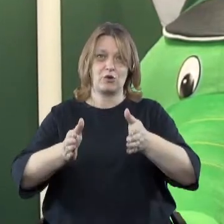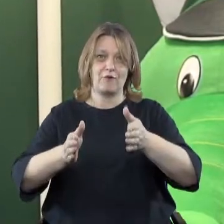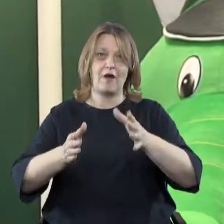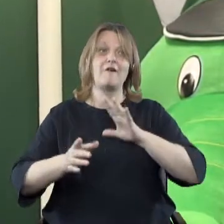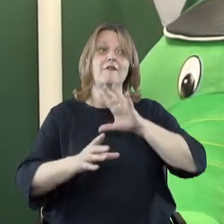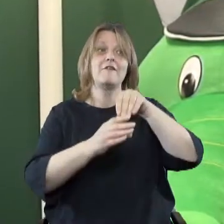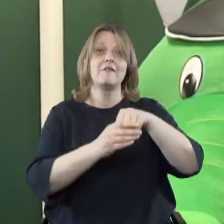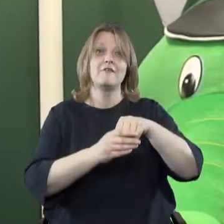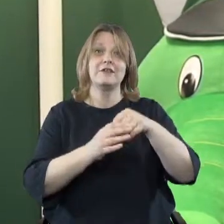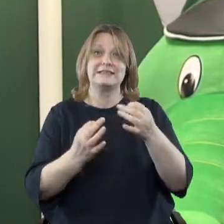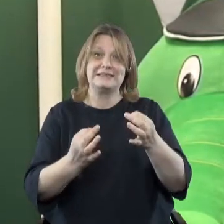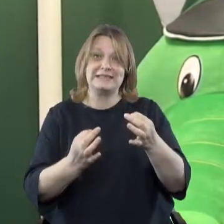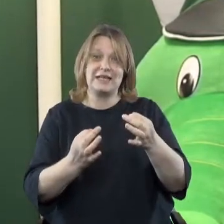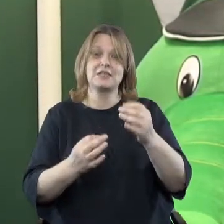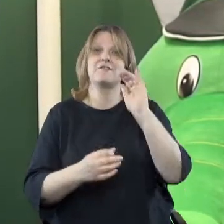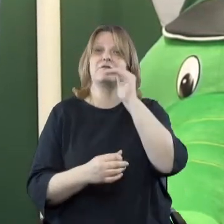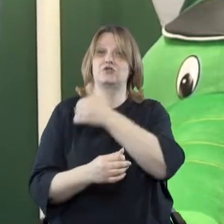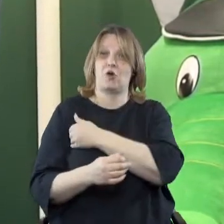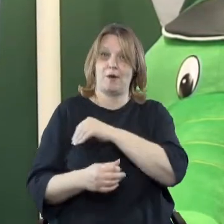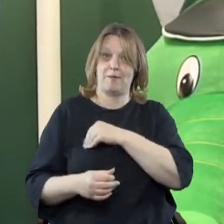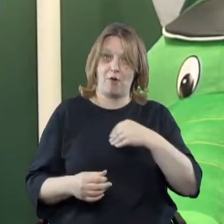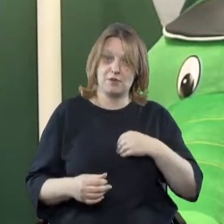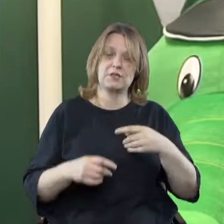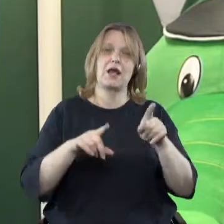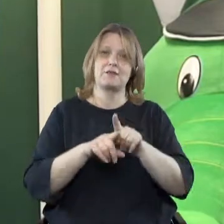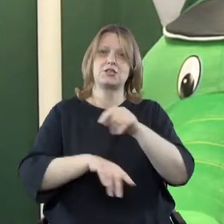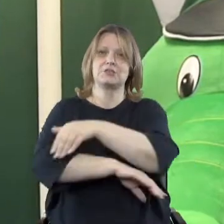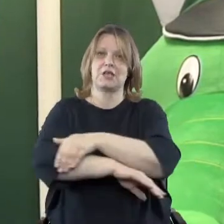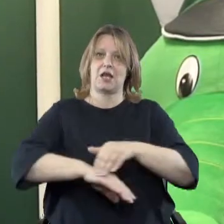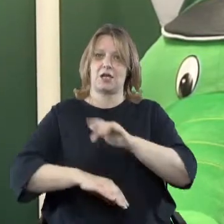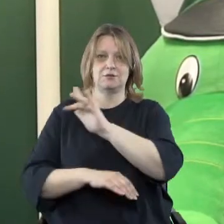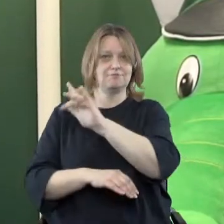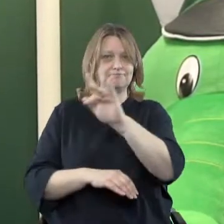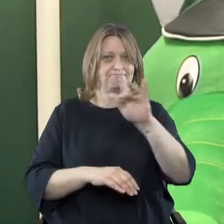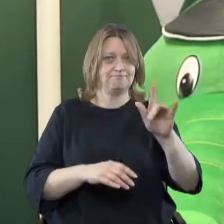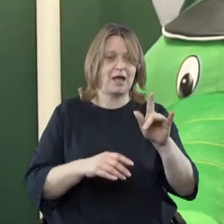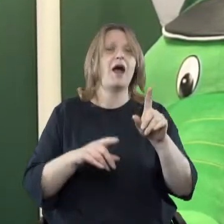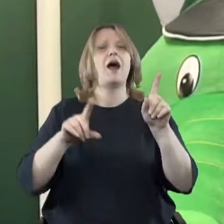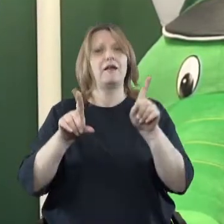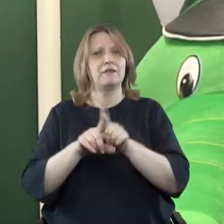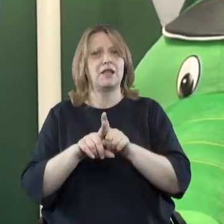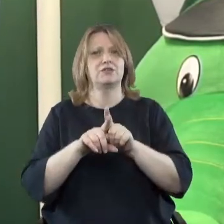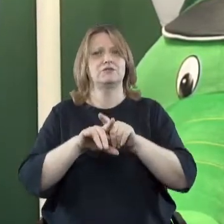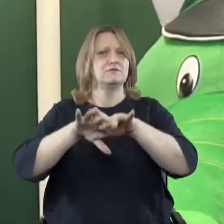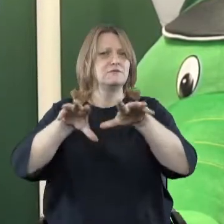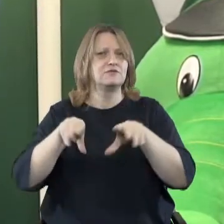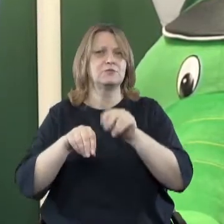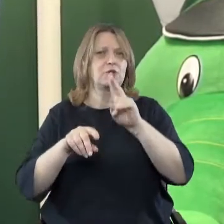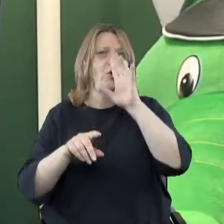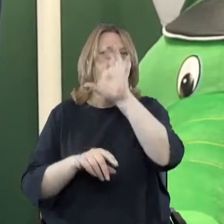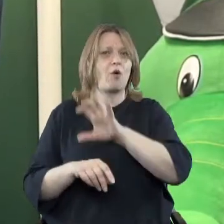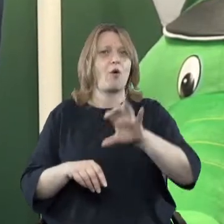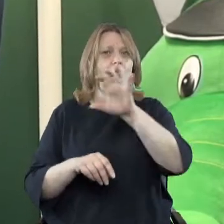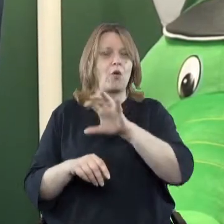polskich szkołach poza granicami naszego kraju, ale także tych, którzy oglądają nas za pośrednictwem